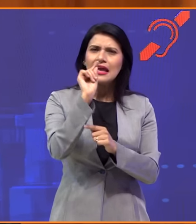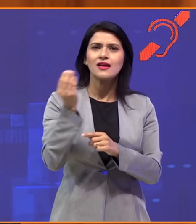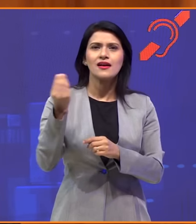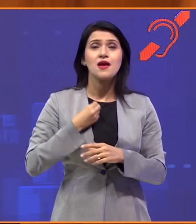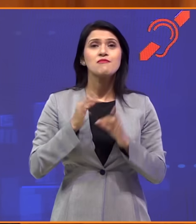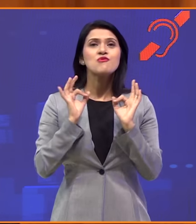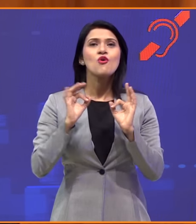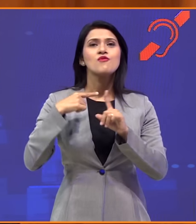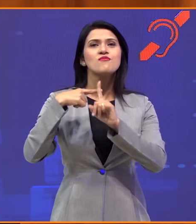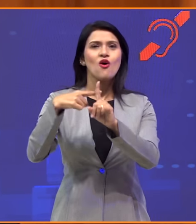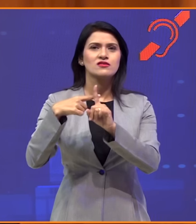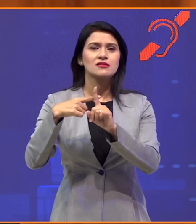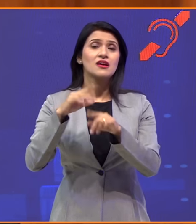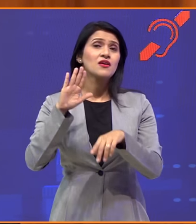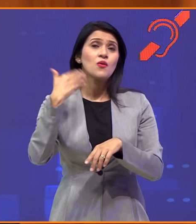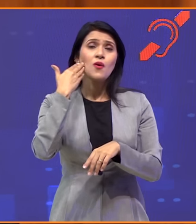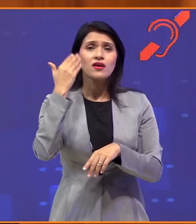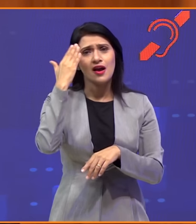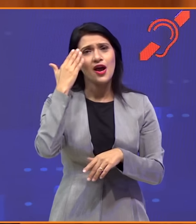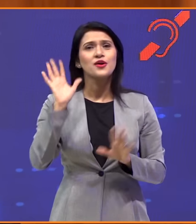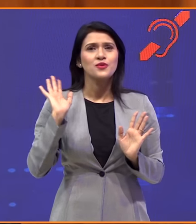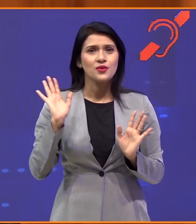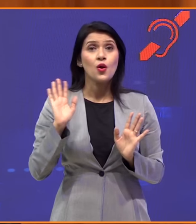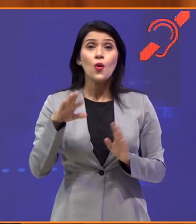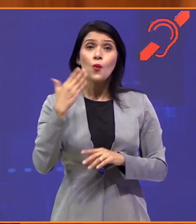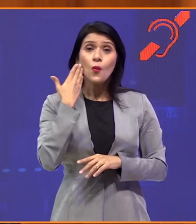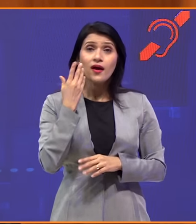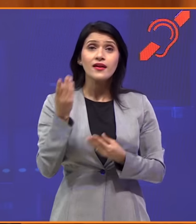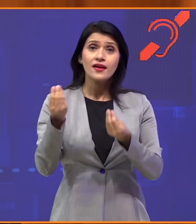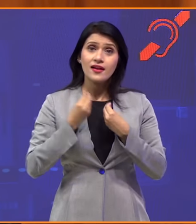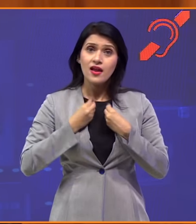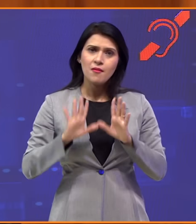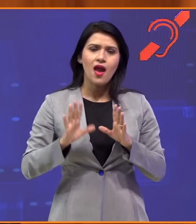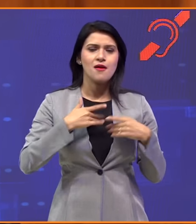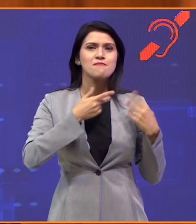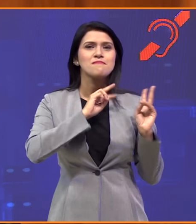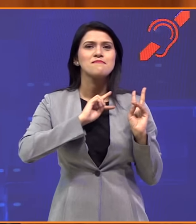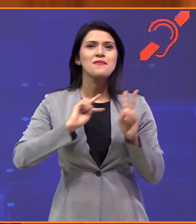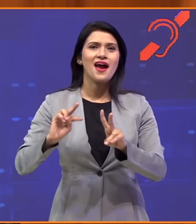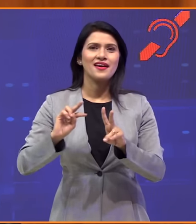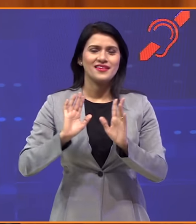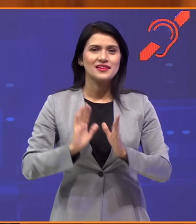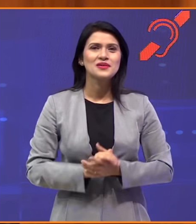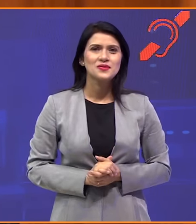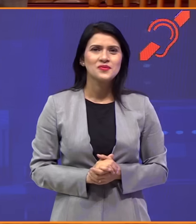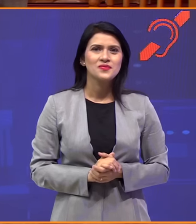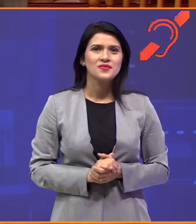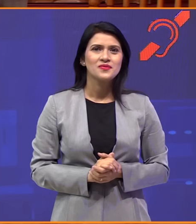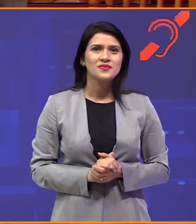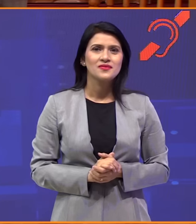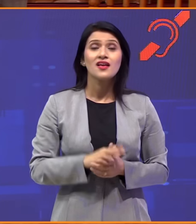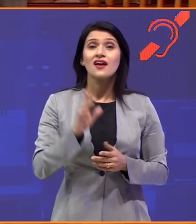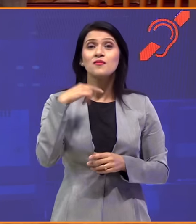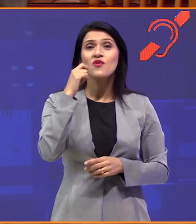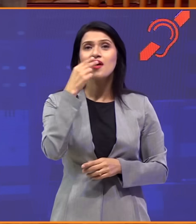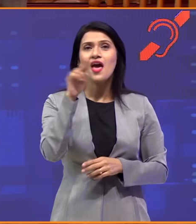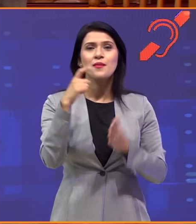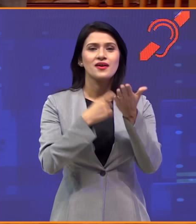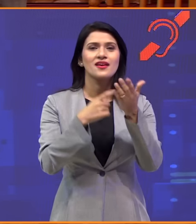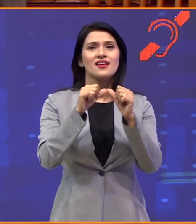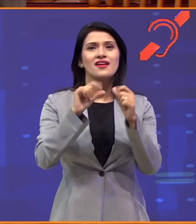और और वो रोल पता नहीं कब मिलेगा मुझे जिस दिन वो रोल मिलेगा मैं वापस आ जाऊंगा और वो रोल था राजनीति का जो प्रकाश